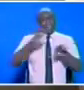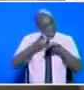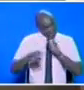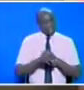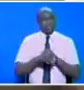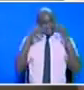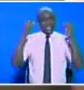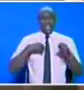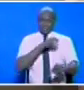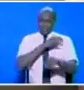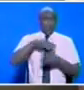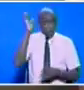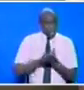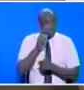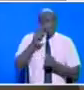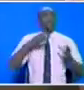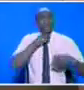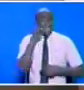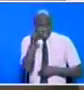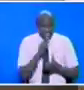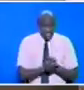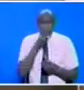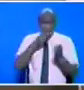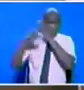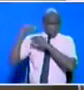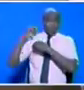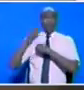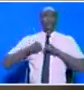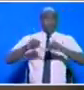ya judiciary. Ili mnakubali kurudi nyuma ama twende mbele?